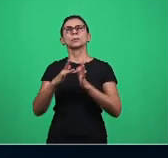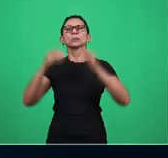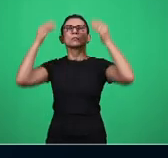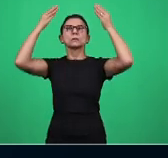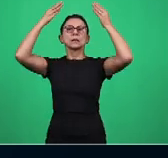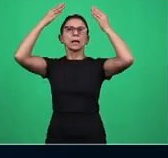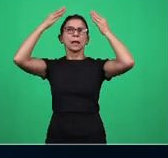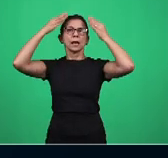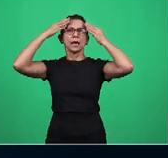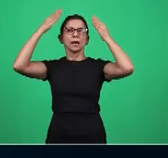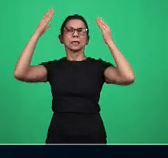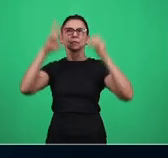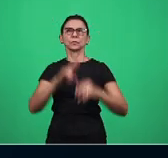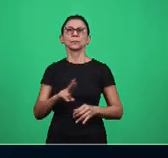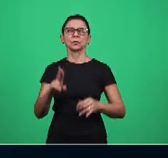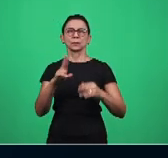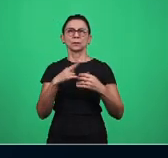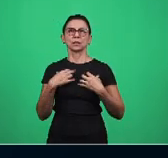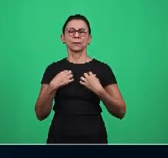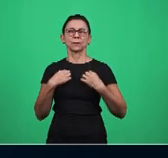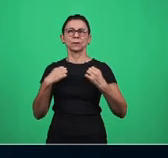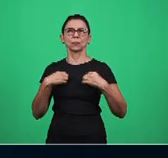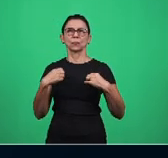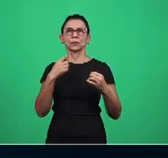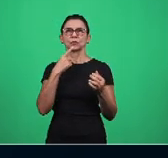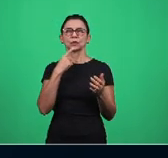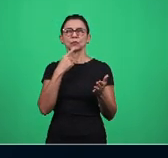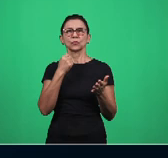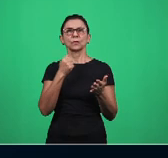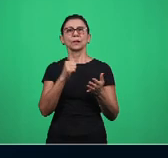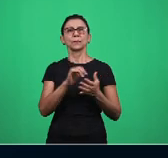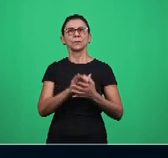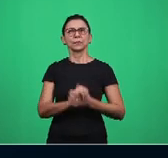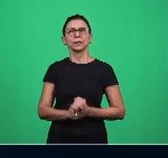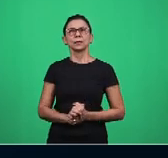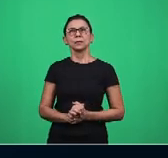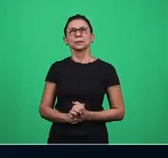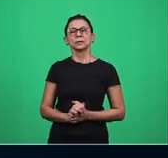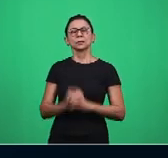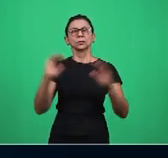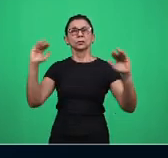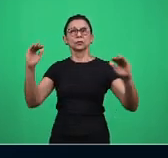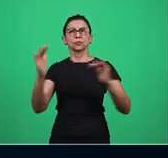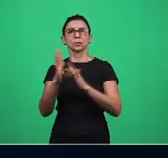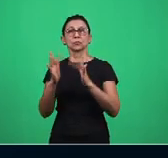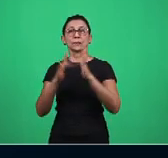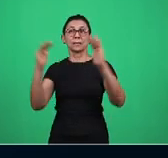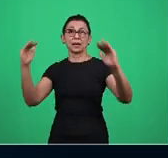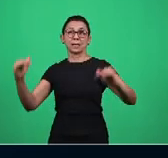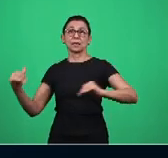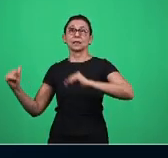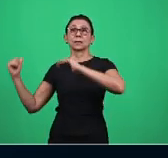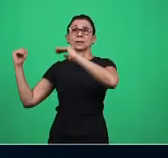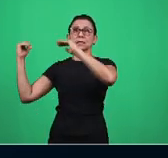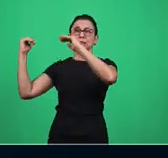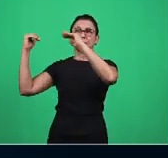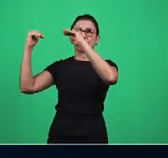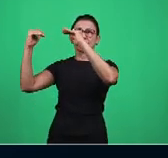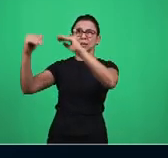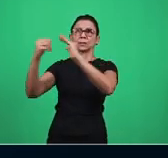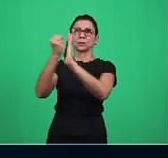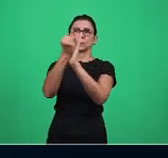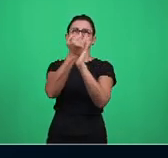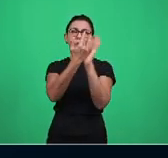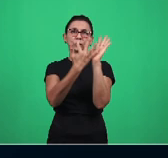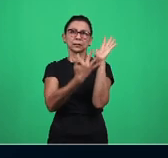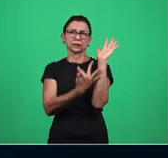souverainement parce qu'il a versé son sang dans la forme d'un homme afin que nous se fléchissent devant lui. Philippiens 2, 9, 11. Gloire